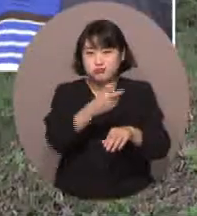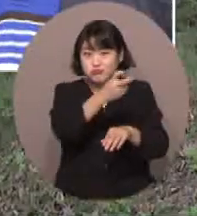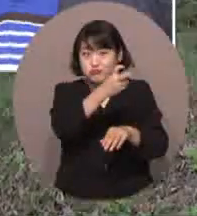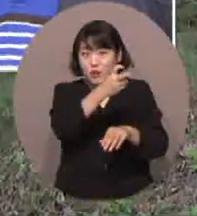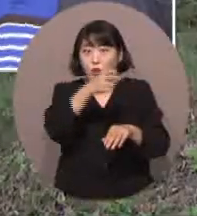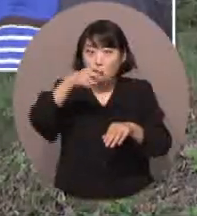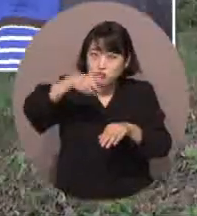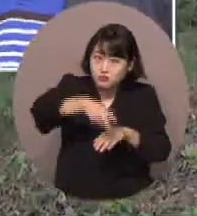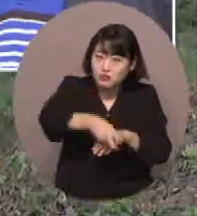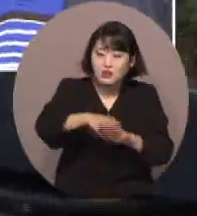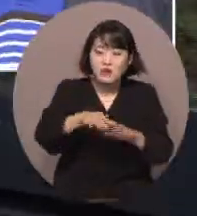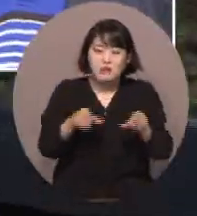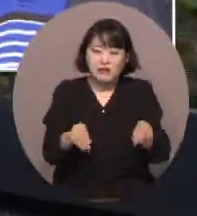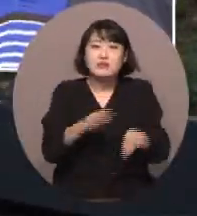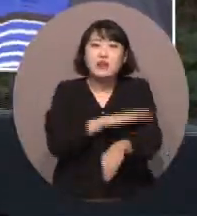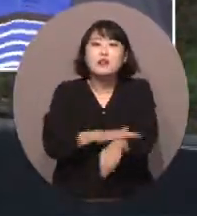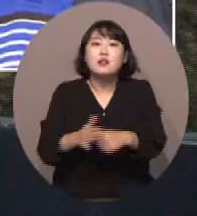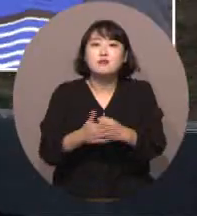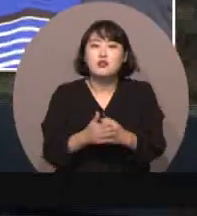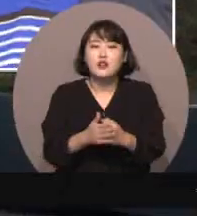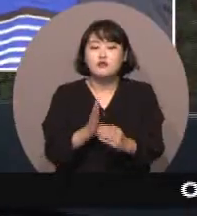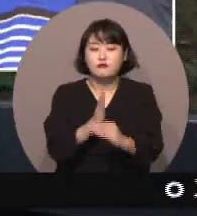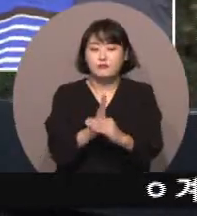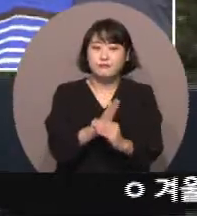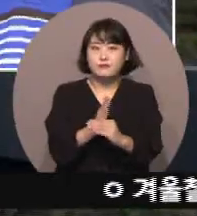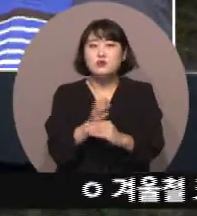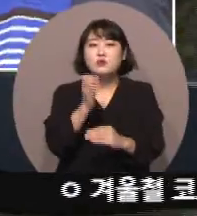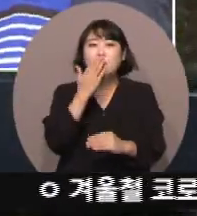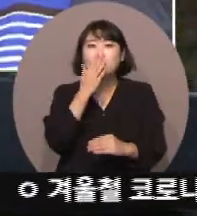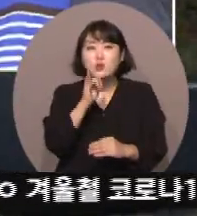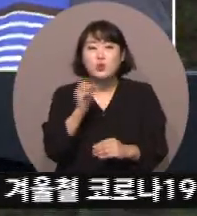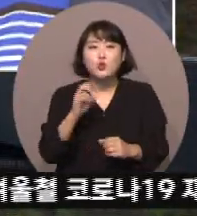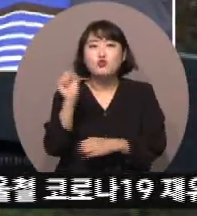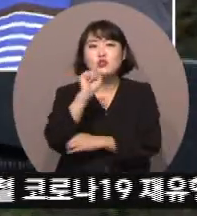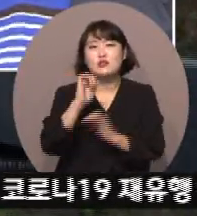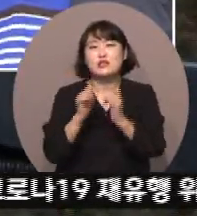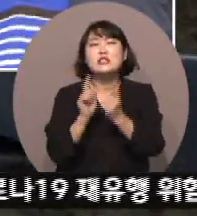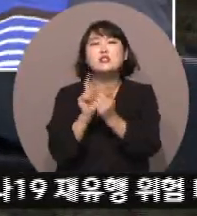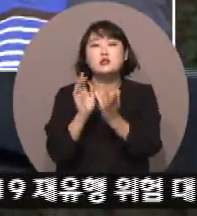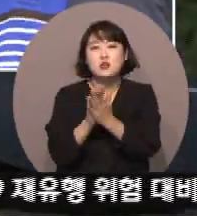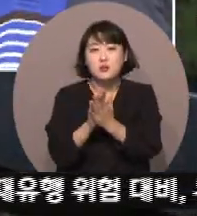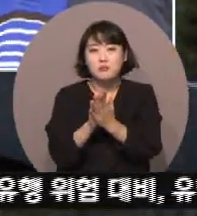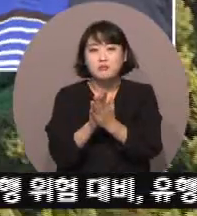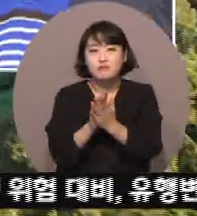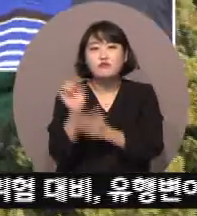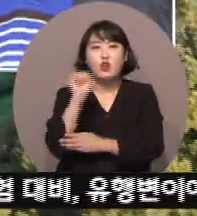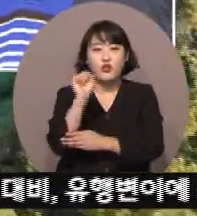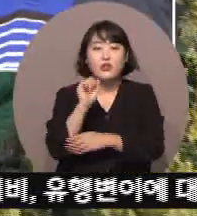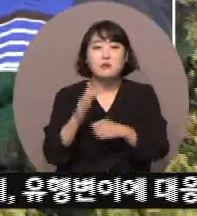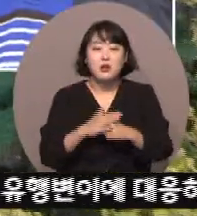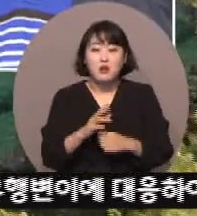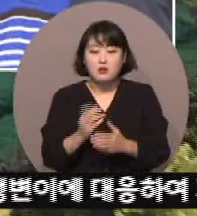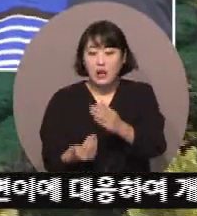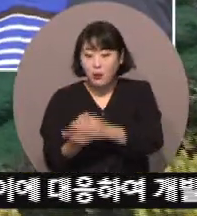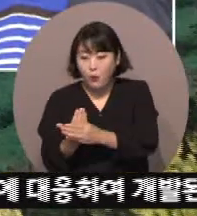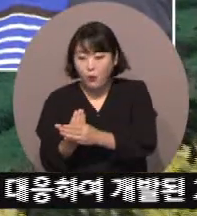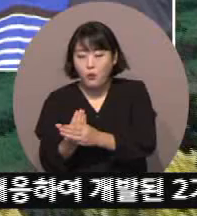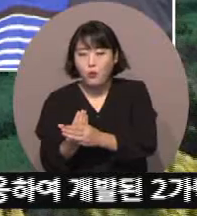브레이크 역할을 하기 때문에 균형을 잡아주며 기관사가 탑승하여 직접 운행함으로 만일의 사태